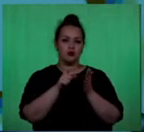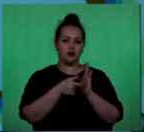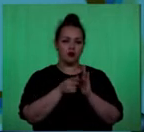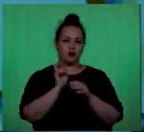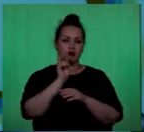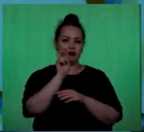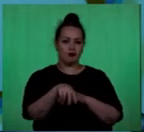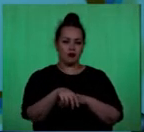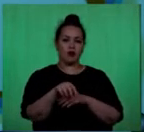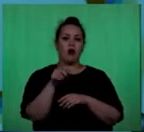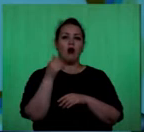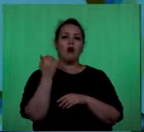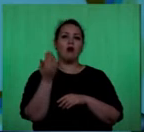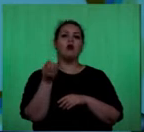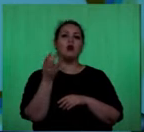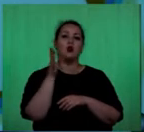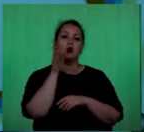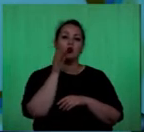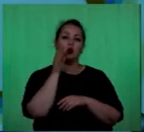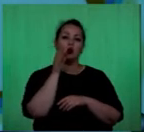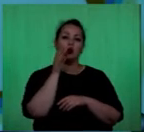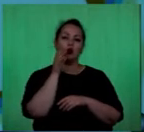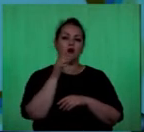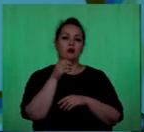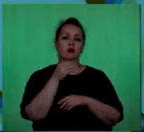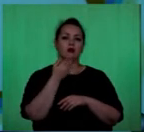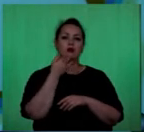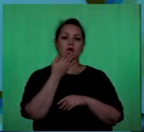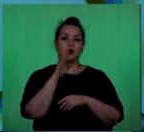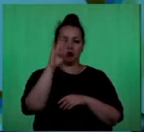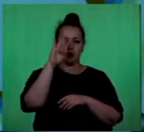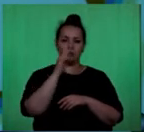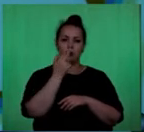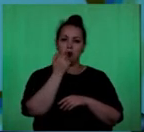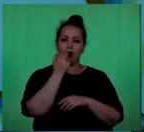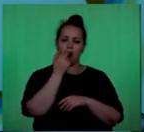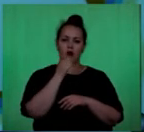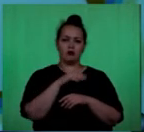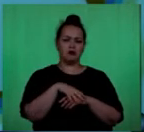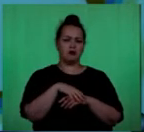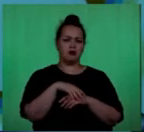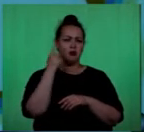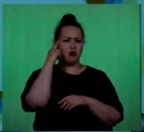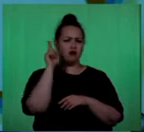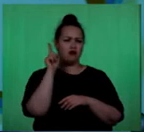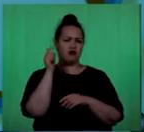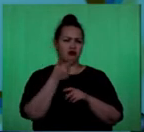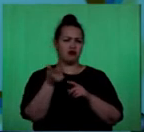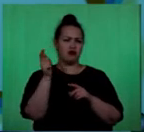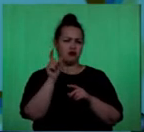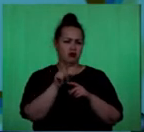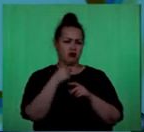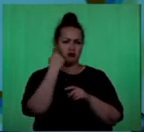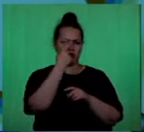сколько лет спросил малыш решил что карлос он ведет себя уж слишком ребят слива для взрослого дяди сколько мне